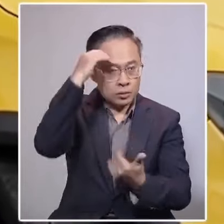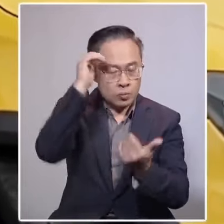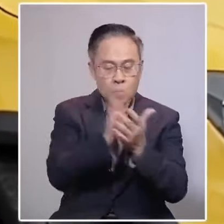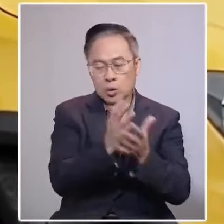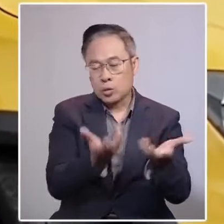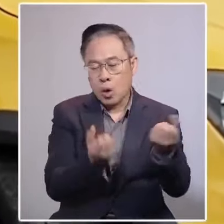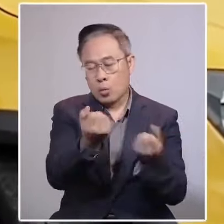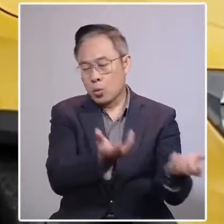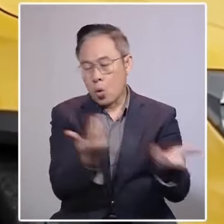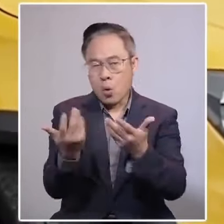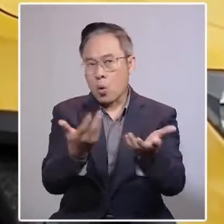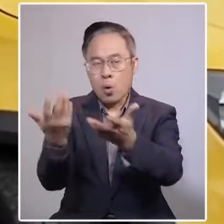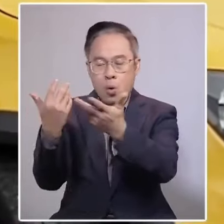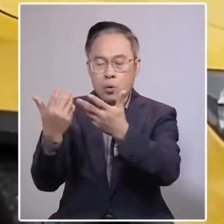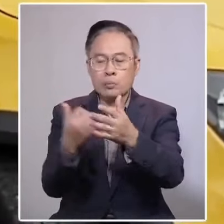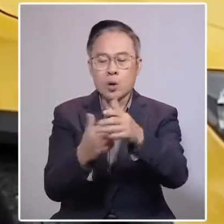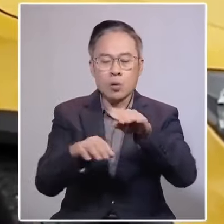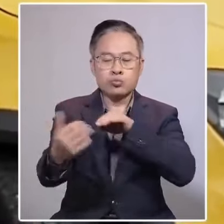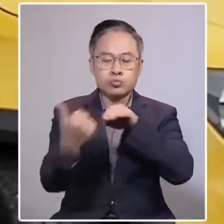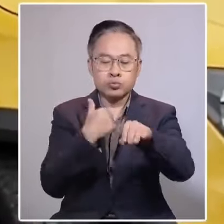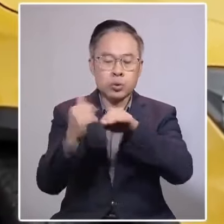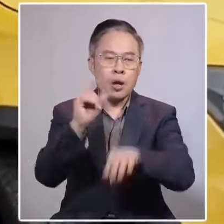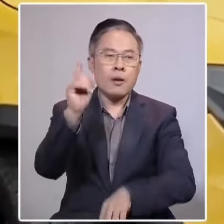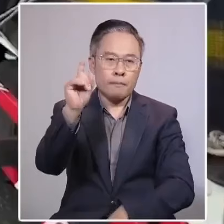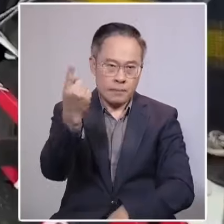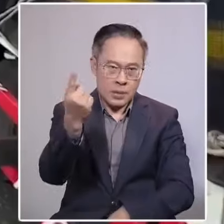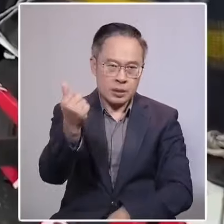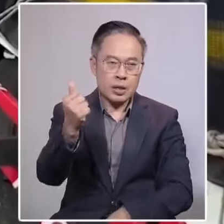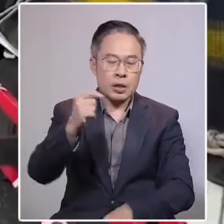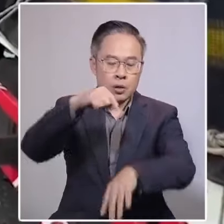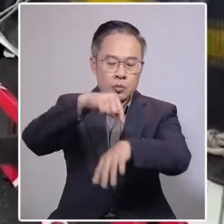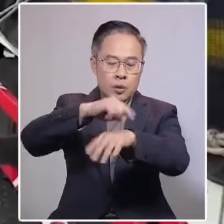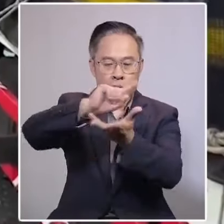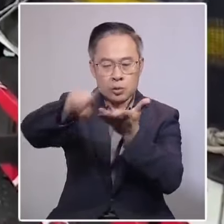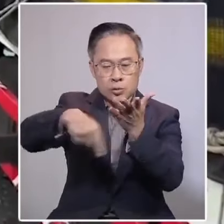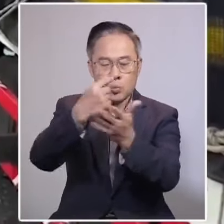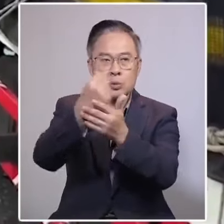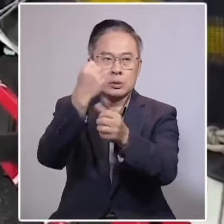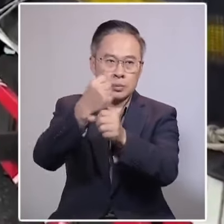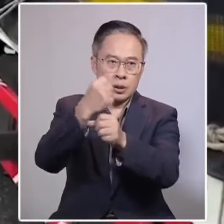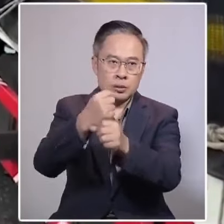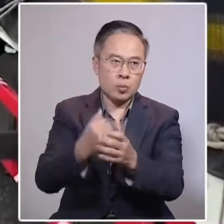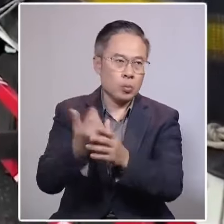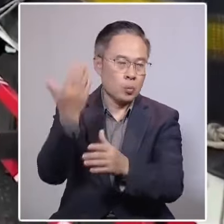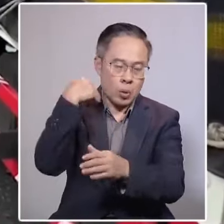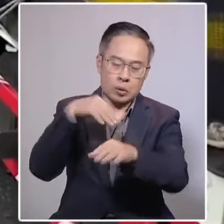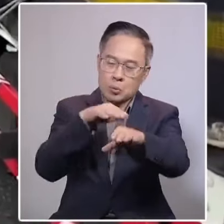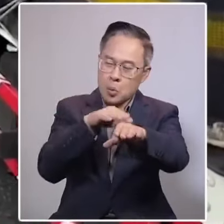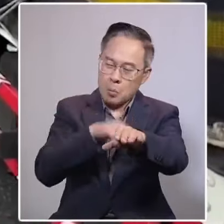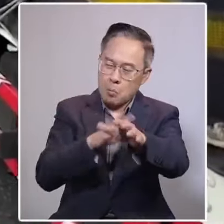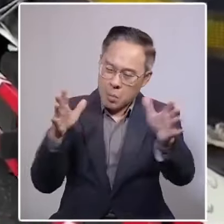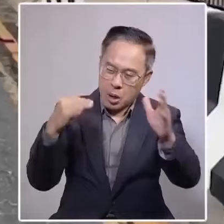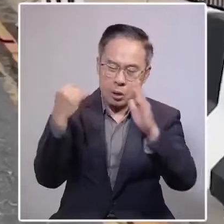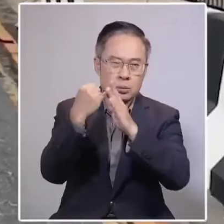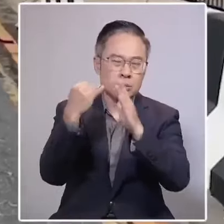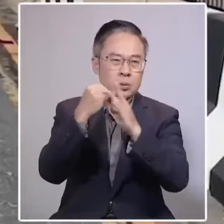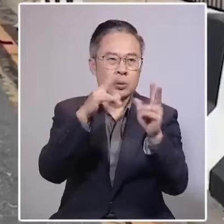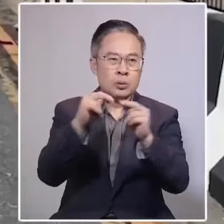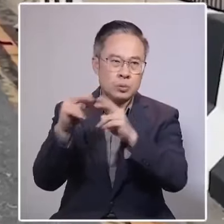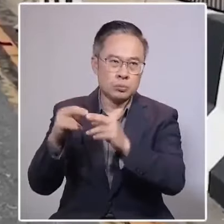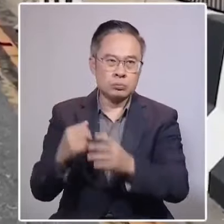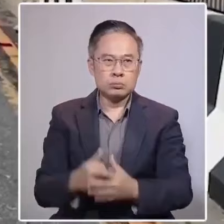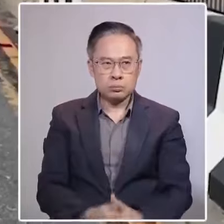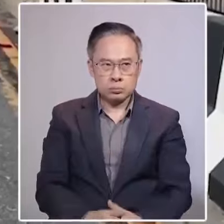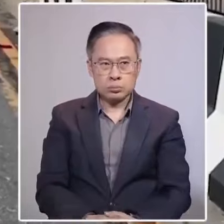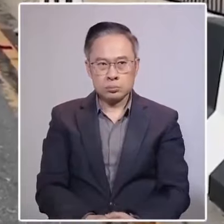เคลียร์นะครับเปิดการจราจรให้รถเนี่ยวิ่งได้ปกตินะครับเมื่อวานก็รถติดพอสมควรนะแถวนั้นคนจะออกไป